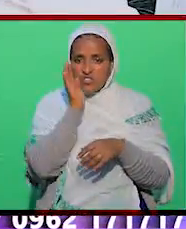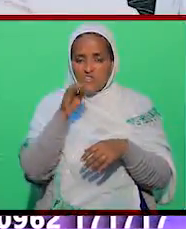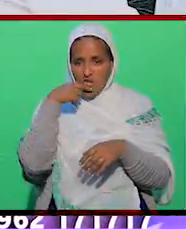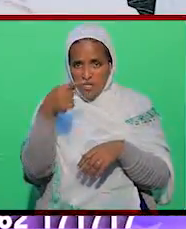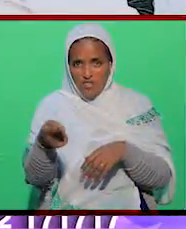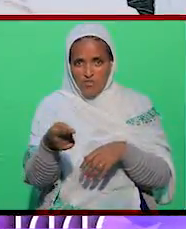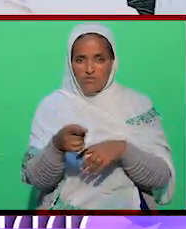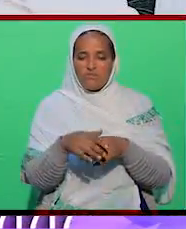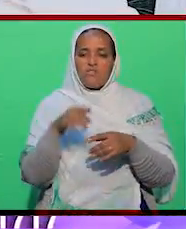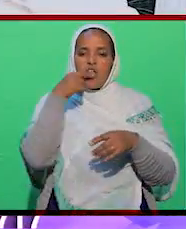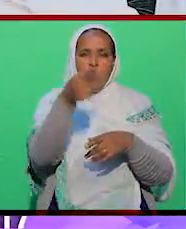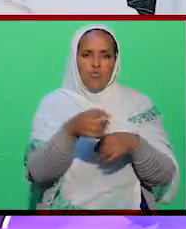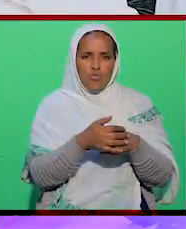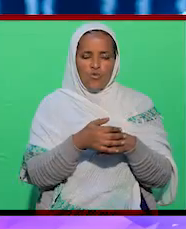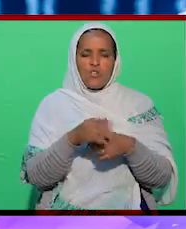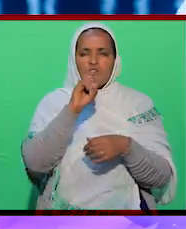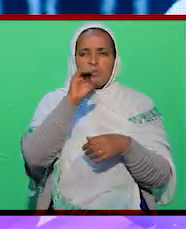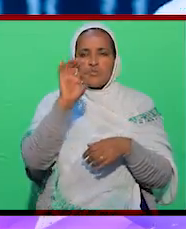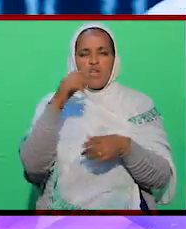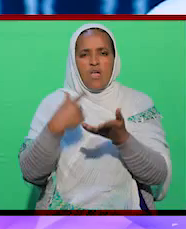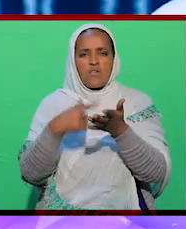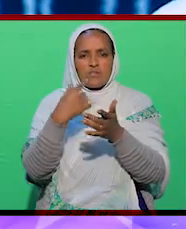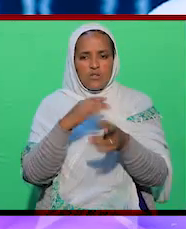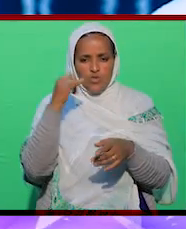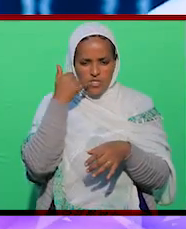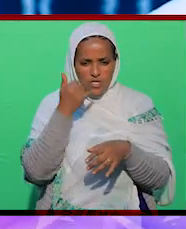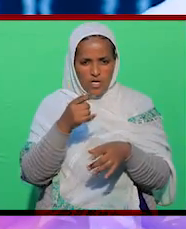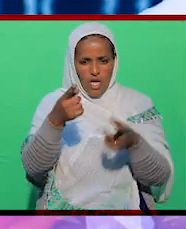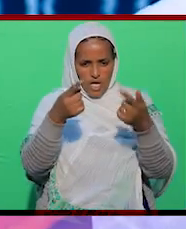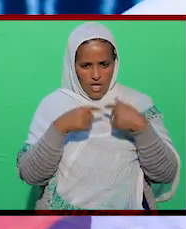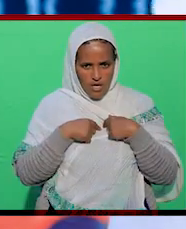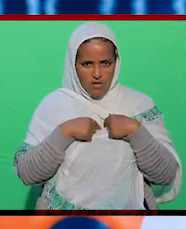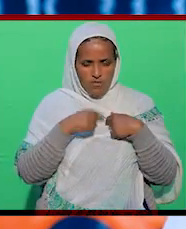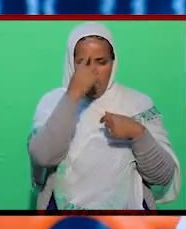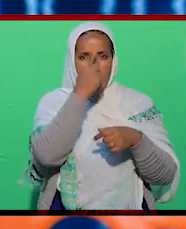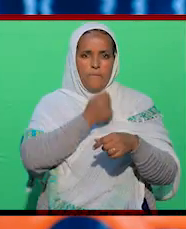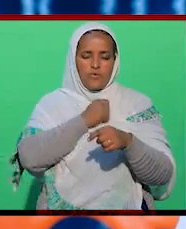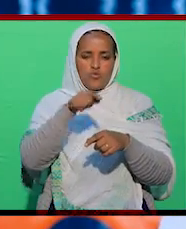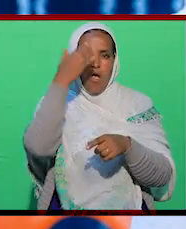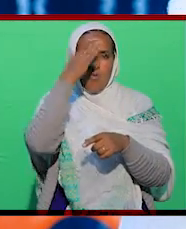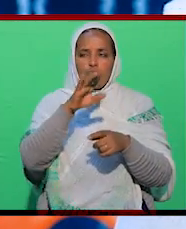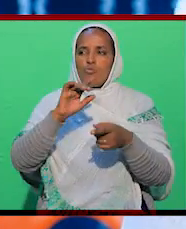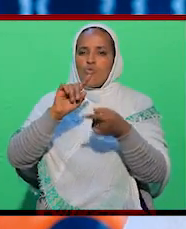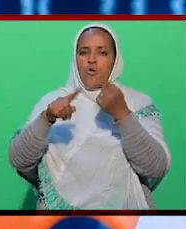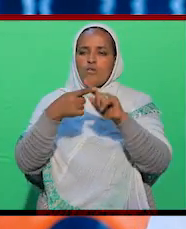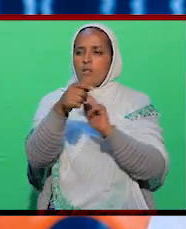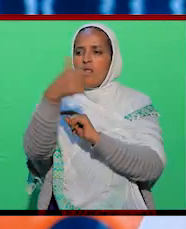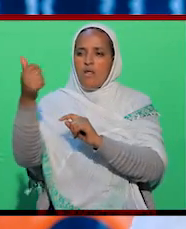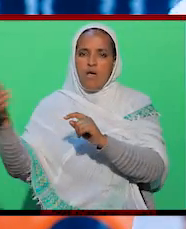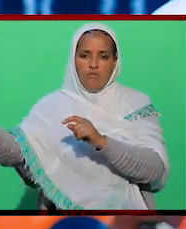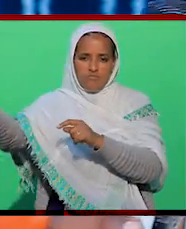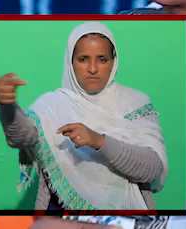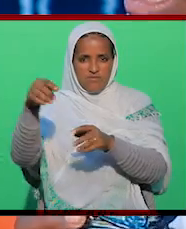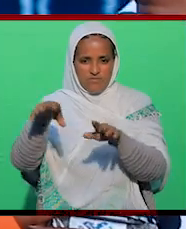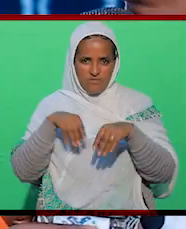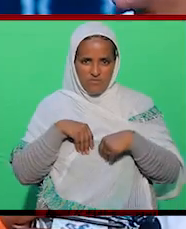ልንገር፣ ስልክ ቁጥር ሽን ልንገር ይችላሉ። ከዛ 09 ሲል ውይ ስልኬንም ነገረኝ ይላሉ። እነሱ አያውቁም፣